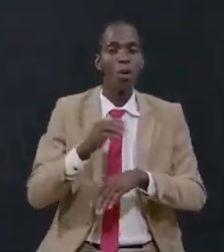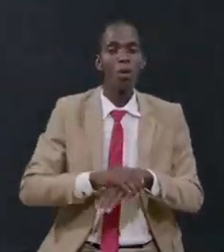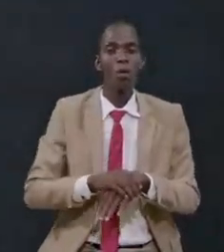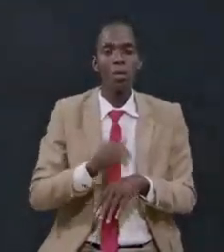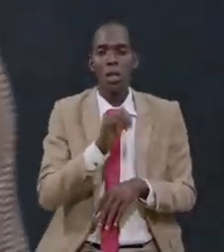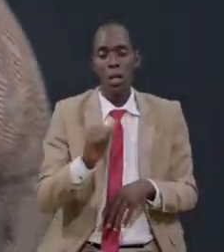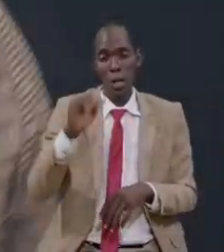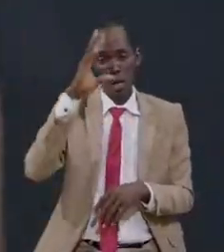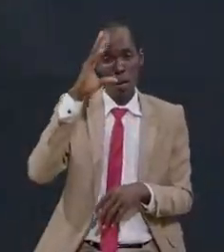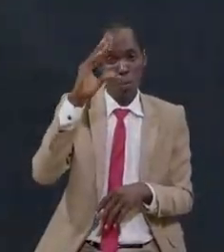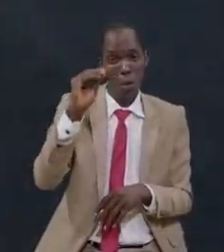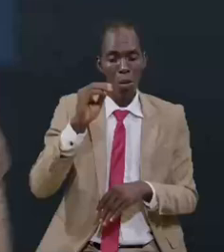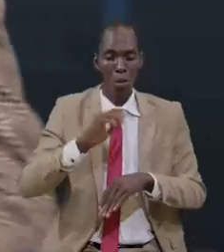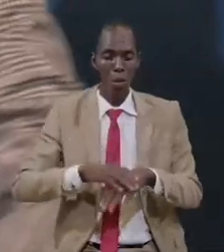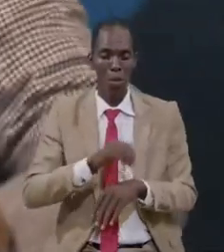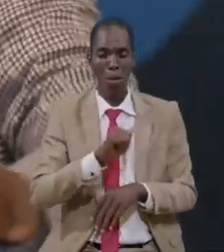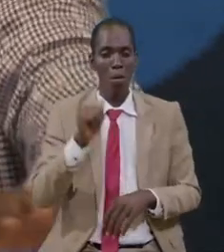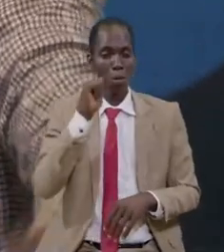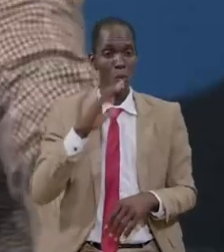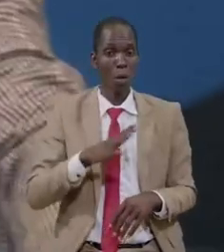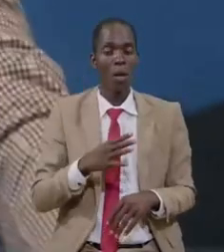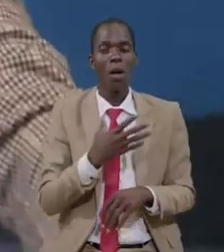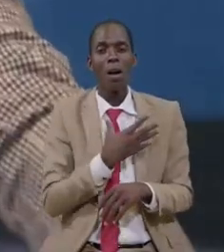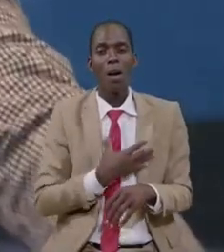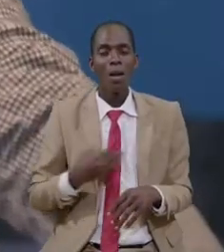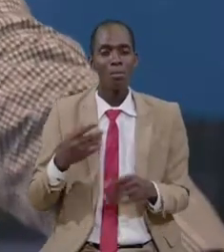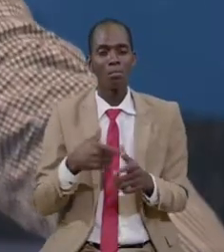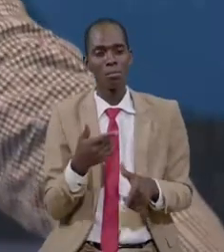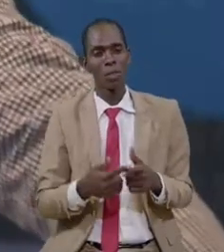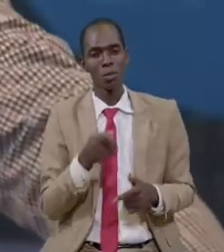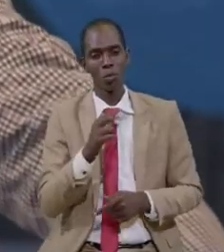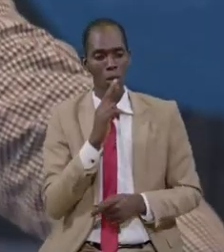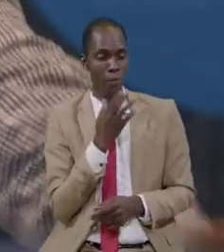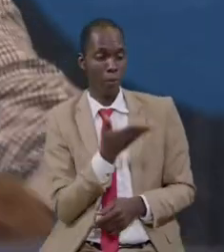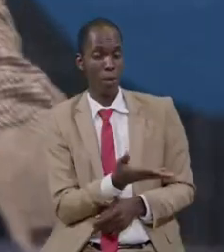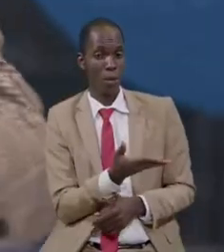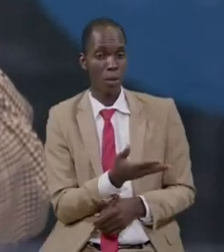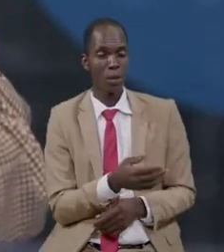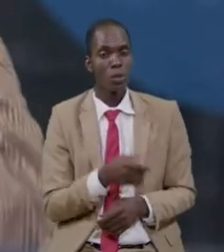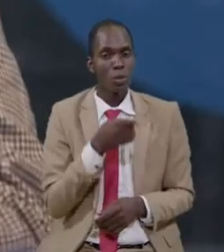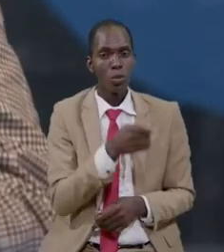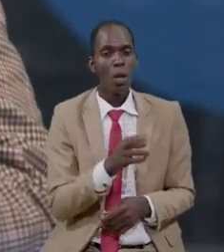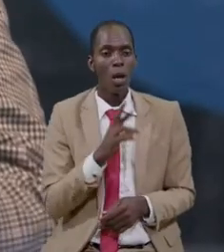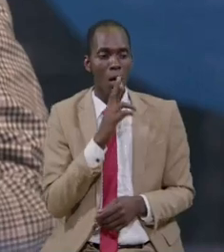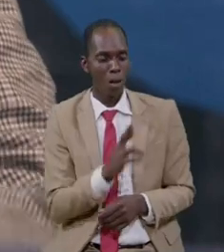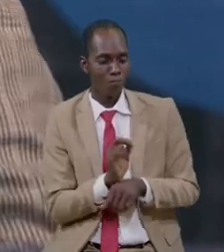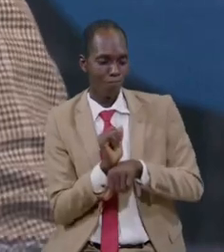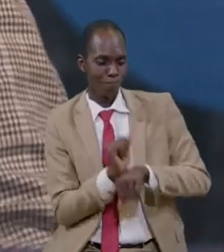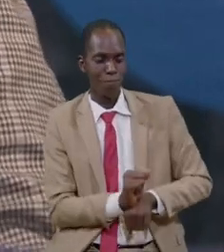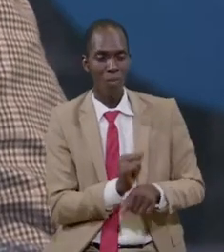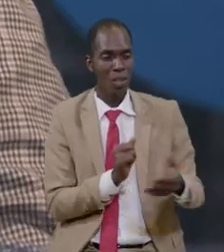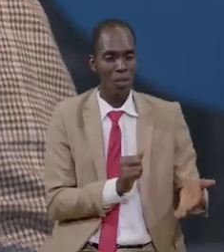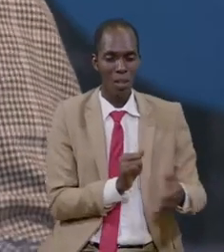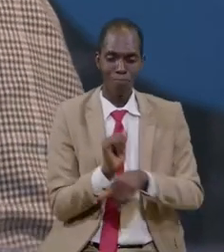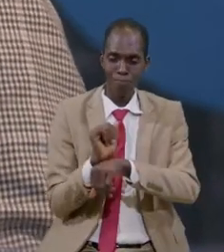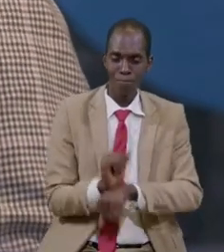homme, sur une femme, et tu es là, tu es attaché à gauche, à